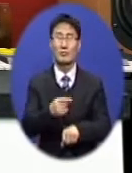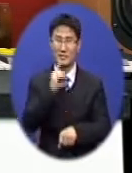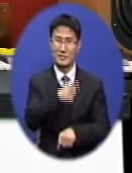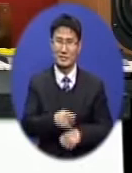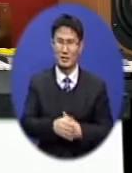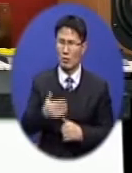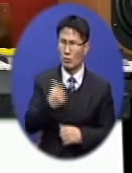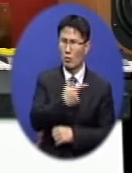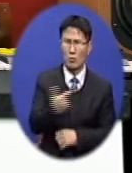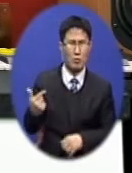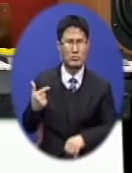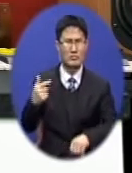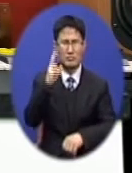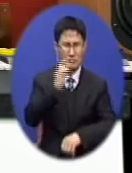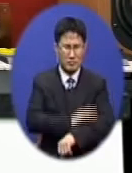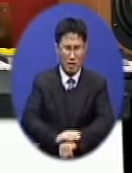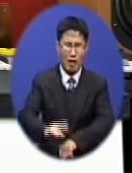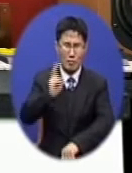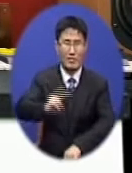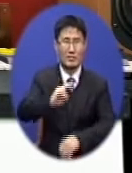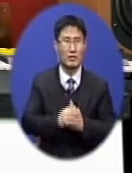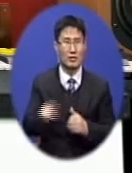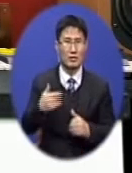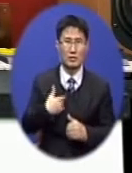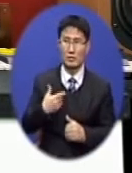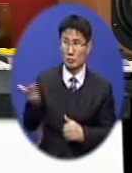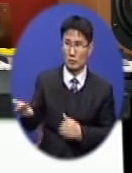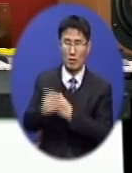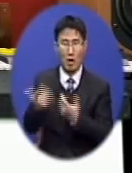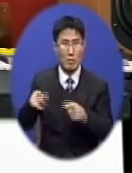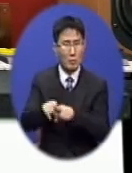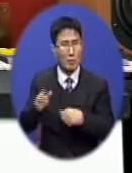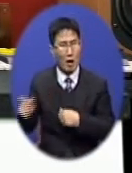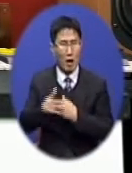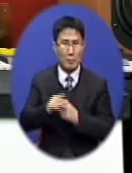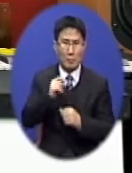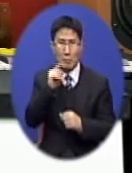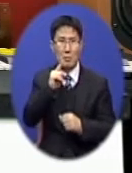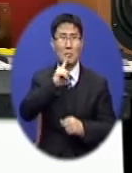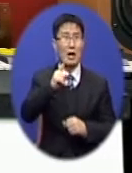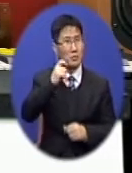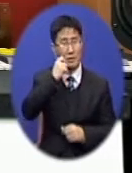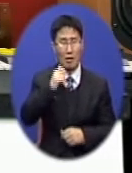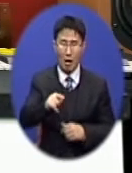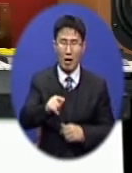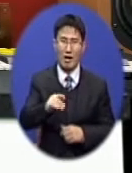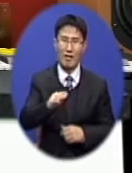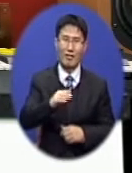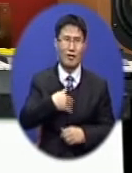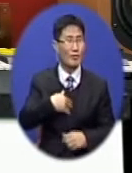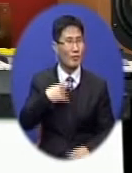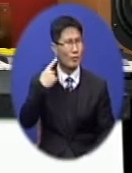본인. 너무 잘 부르셨어요. 오, 야, 진짜 네, 저랑 송봉수 선배님이 네. 지금 네. 입을 못 다물고요. 그래요, 맞아요. 어떻게 우리 길을